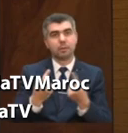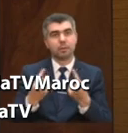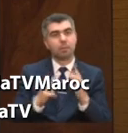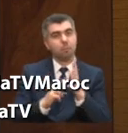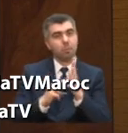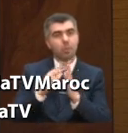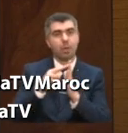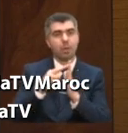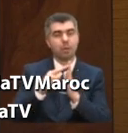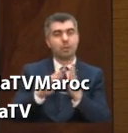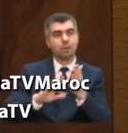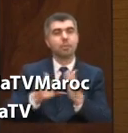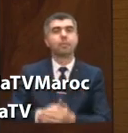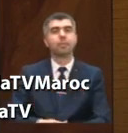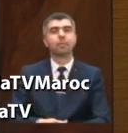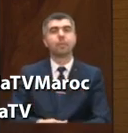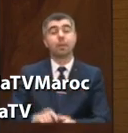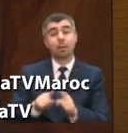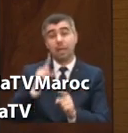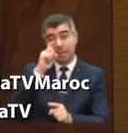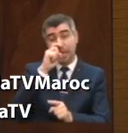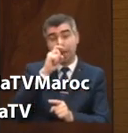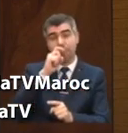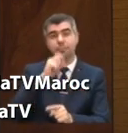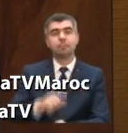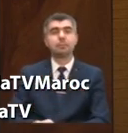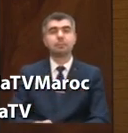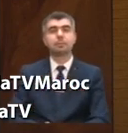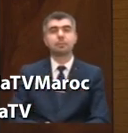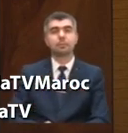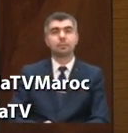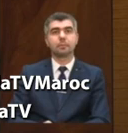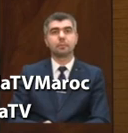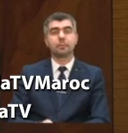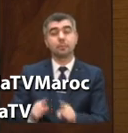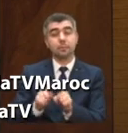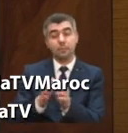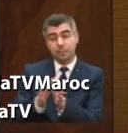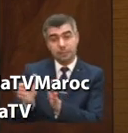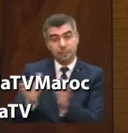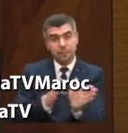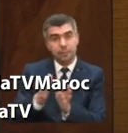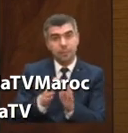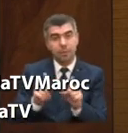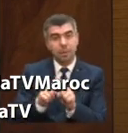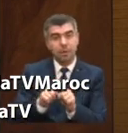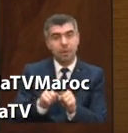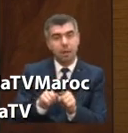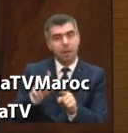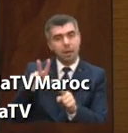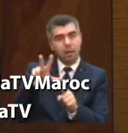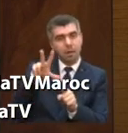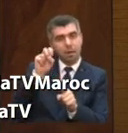متدرج، غنكونوا في وضعية صعوبة آنذاك. وبالتالي هاد الخطين المتوازيين يجب أن نكون واعيين